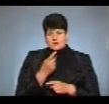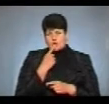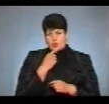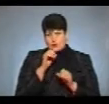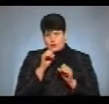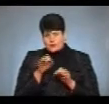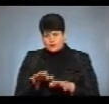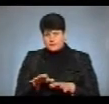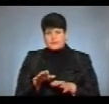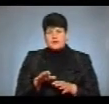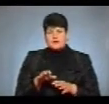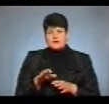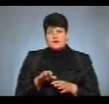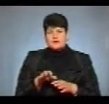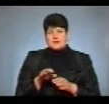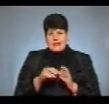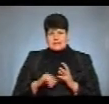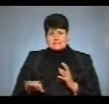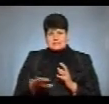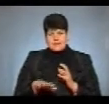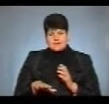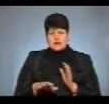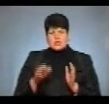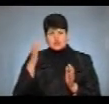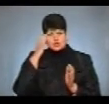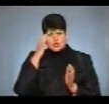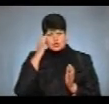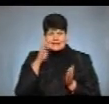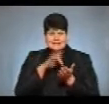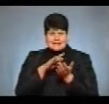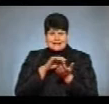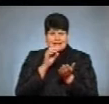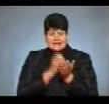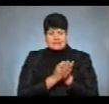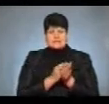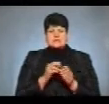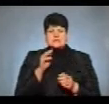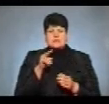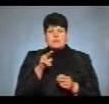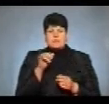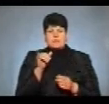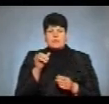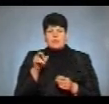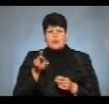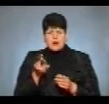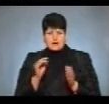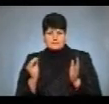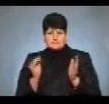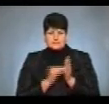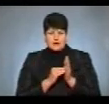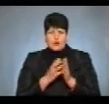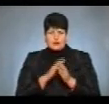чорну якраз серединку – це удар кулі. І коли ми